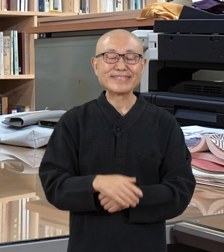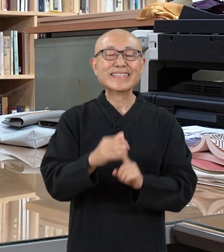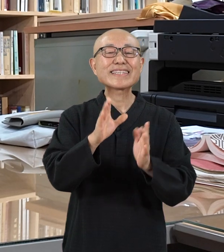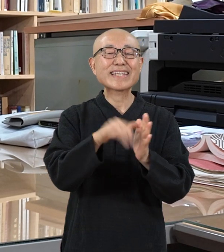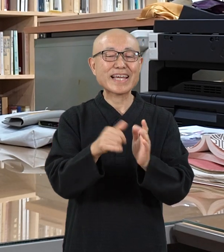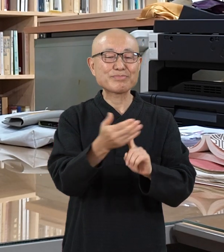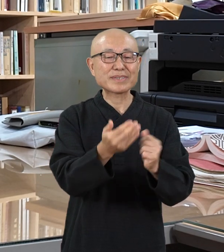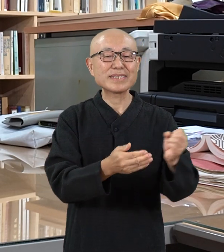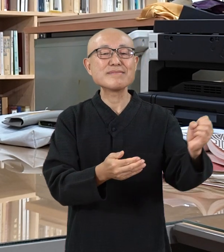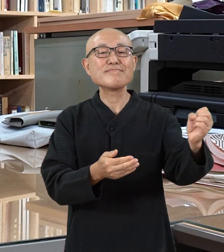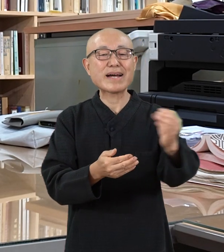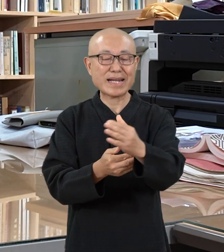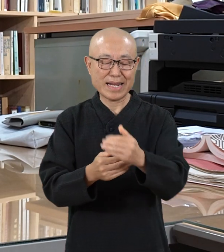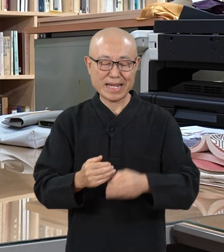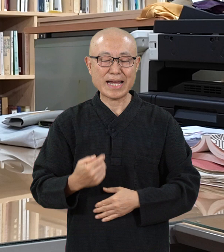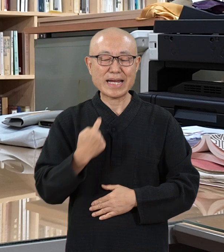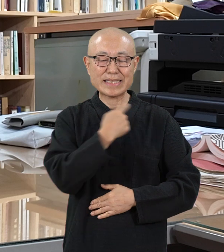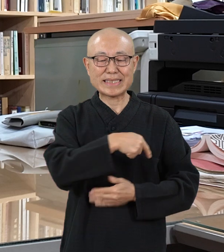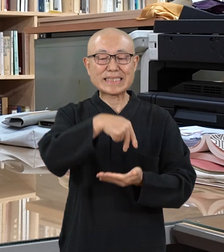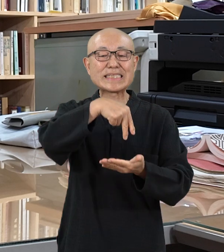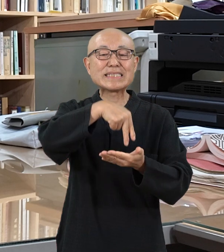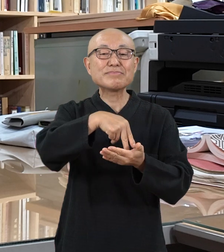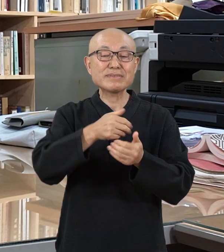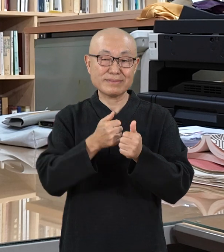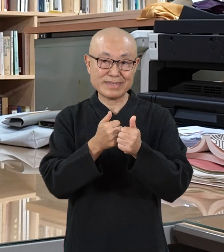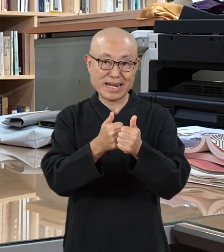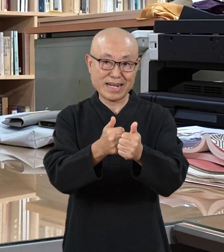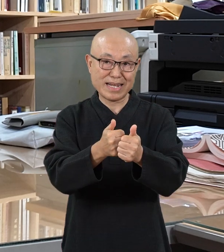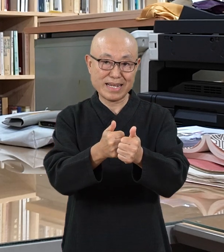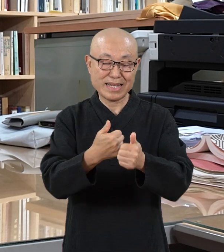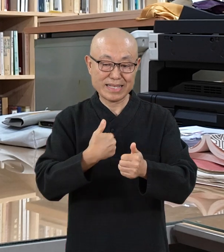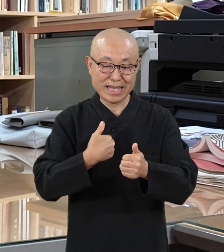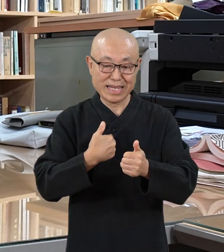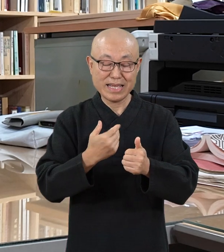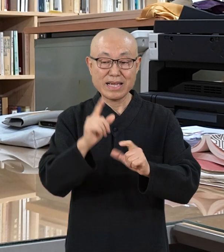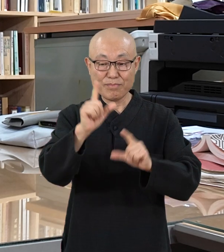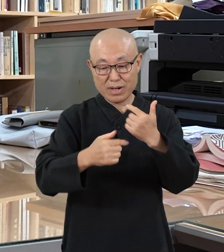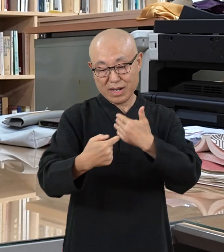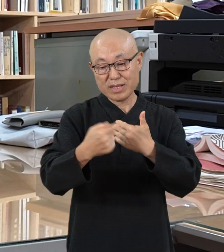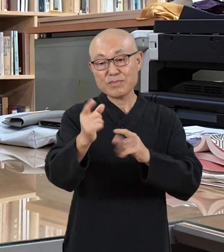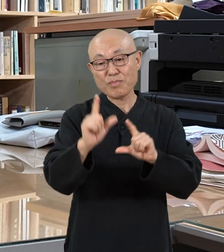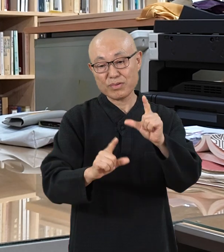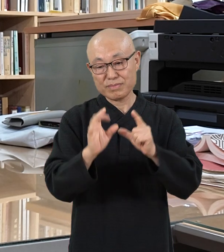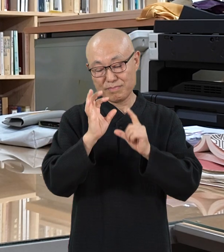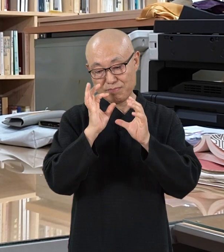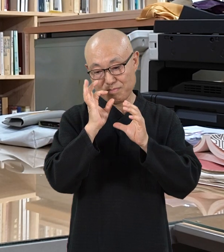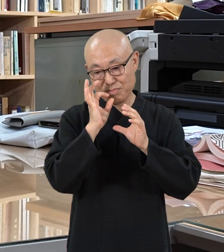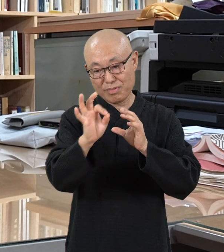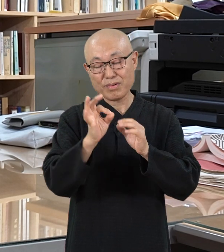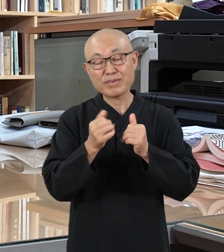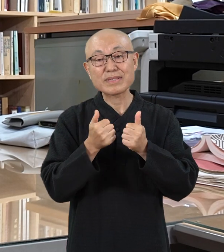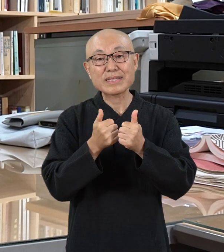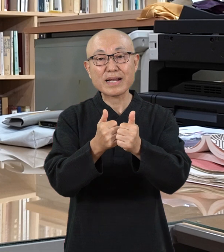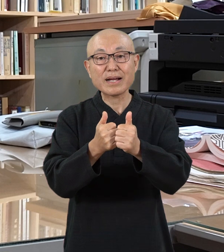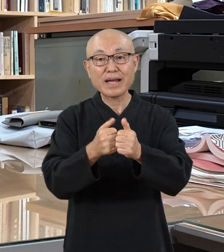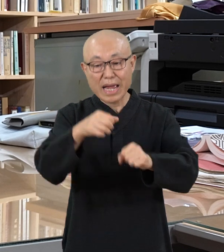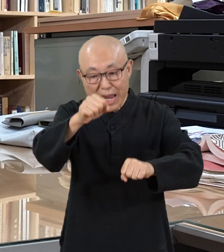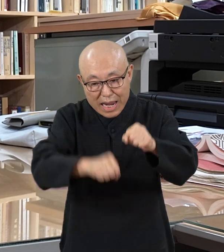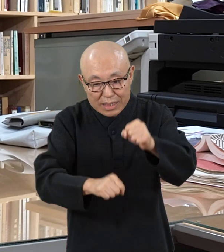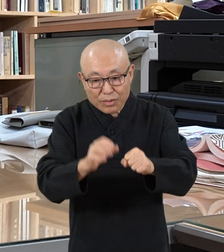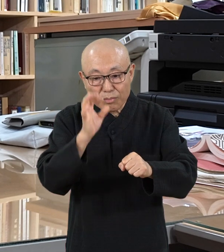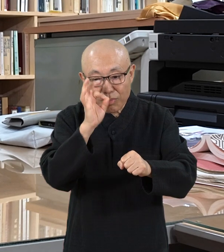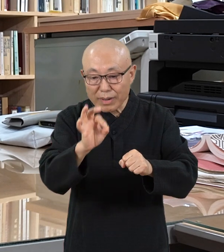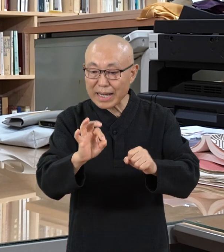향해서 신분에 의해서 내가 지금 걸식을 하고 다닌다고 해서 이런 어떤 행위나 모습에